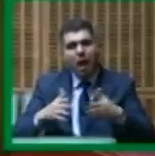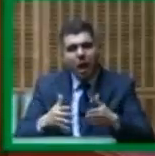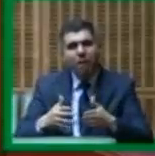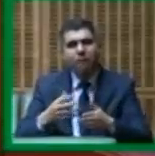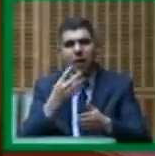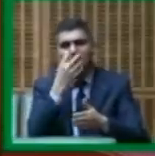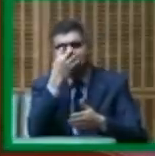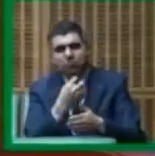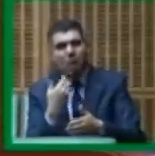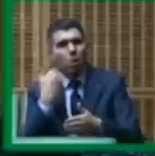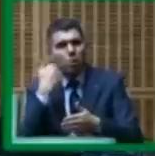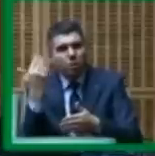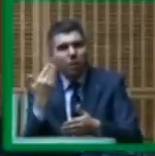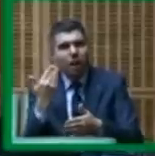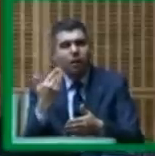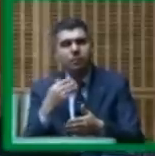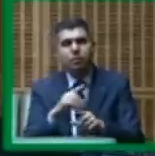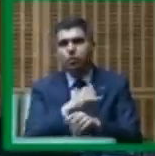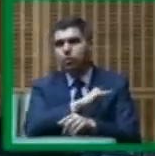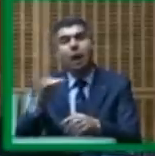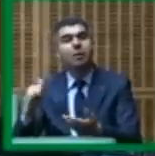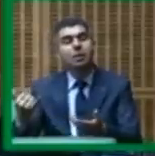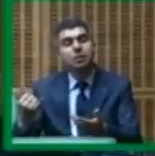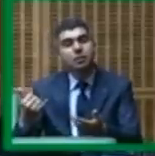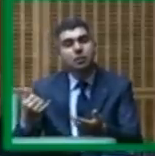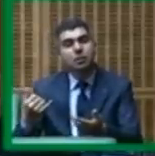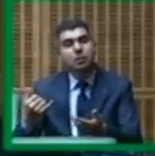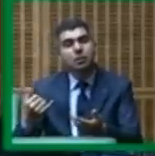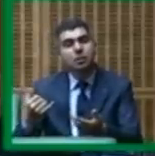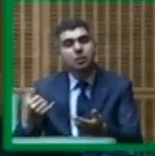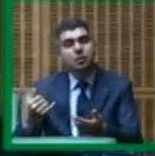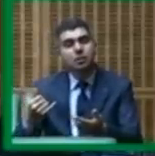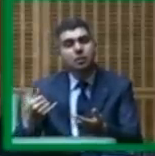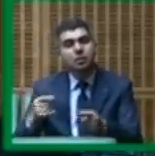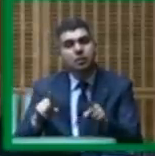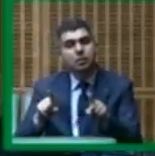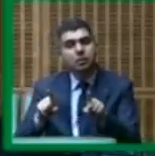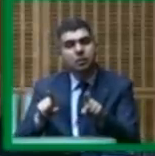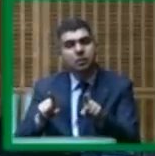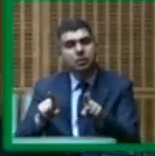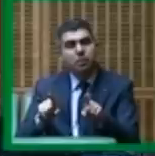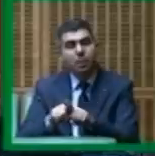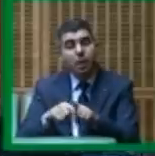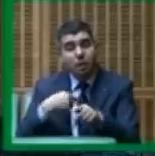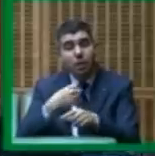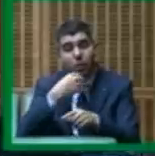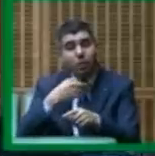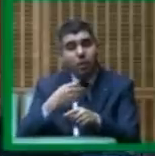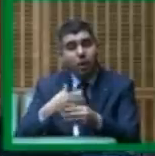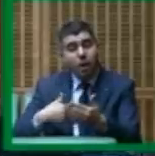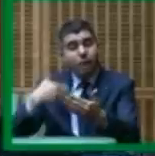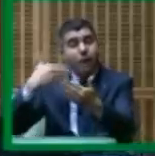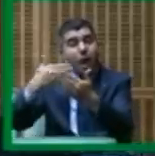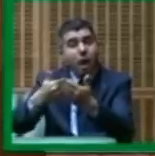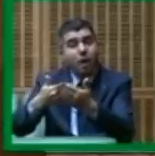ما فكرشناش عجينا ما ما ما, ما داك المسائل راى الامر يفضي الى اخره فجعل